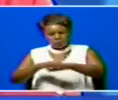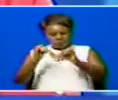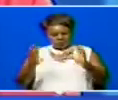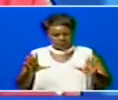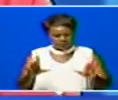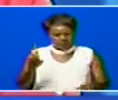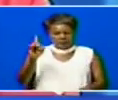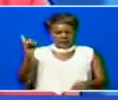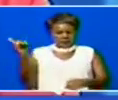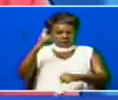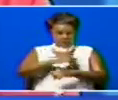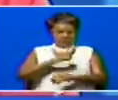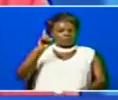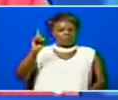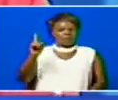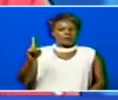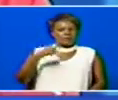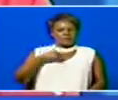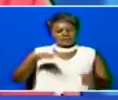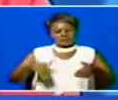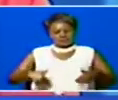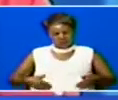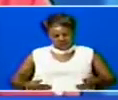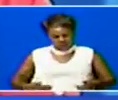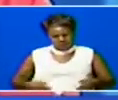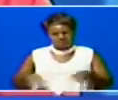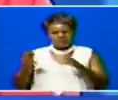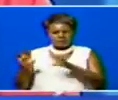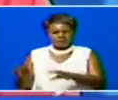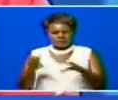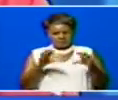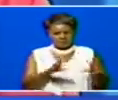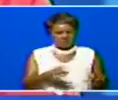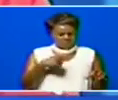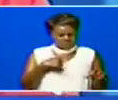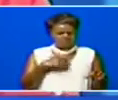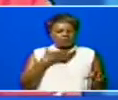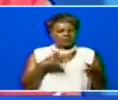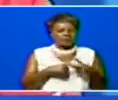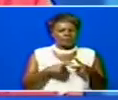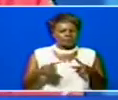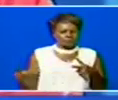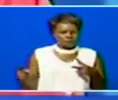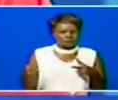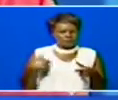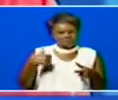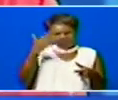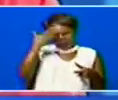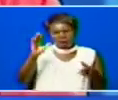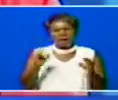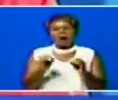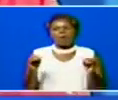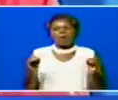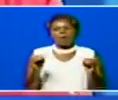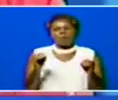Then siku moja, nilikuwa nimechoka na yale mateso. Nikawa ninatoroka. But sikuwa najua njia vizuri